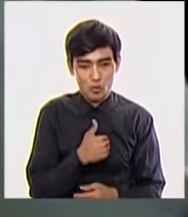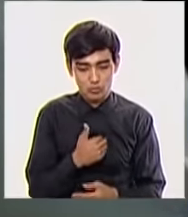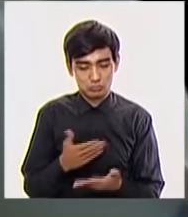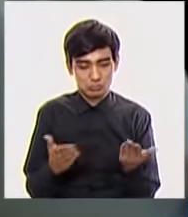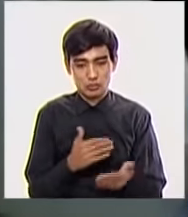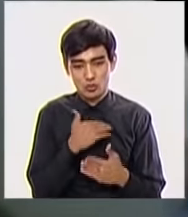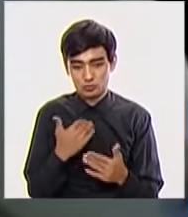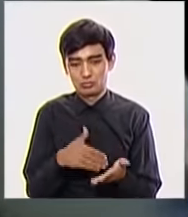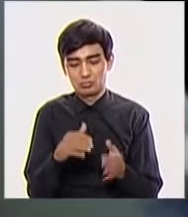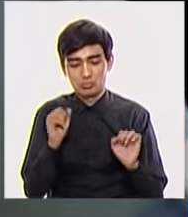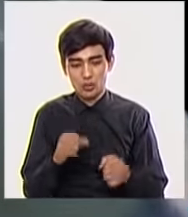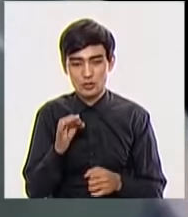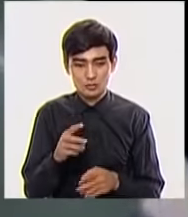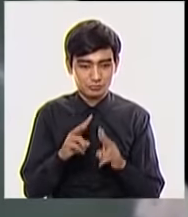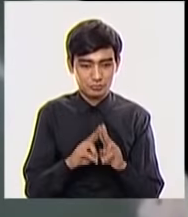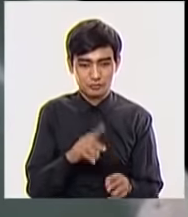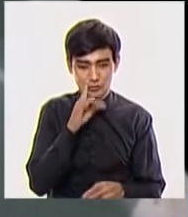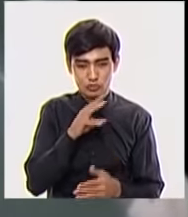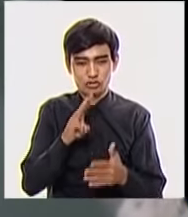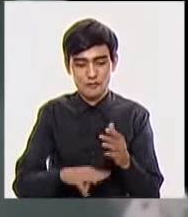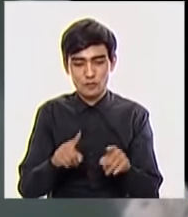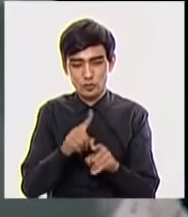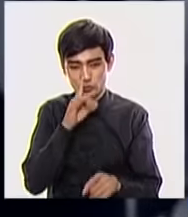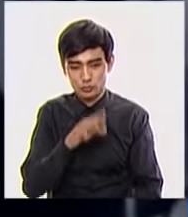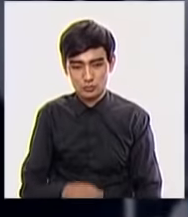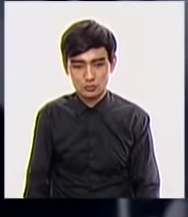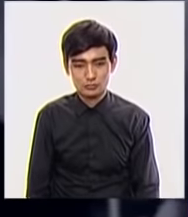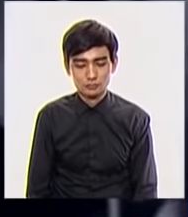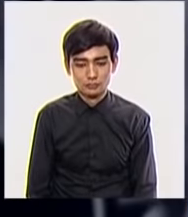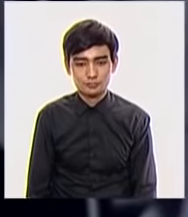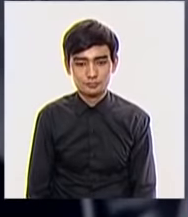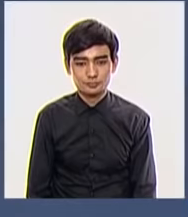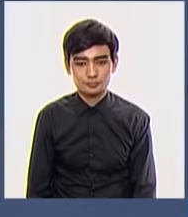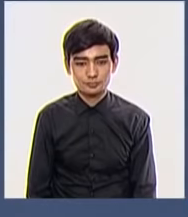Вам штрафовать не будут, я вам говорю как прокурор города.